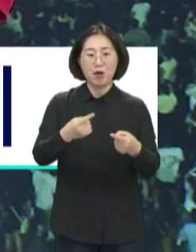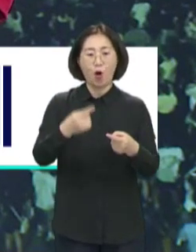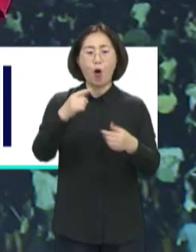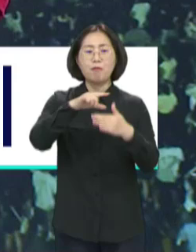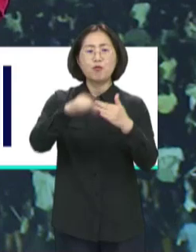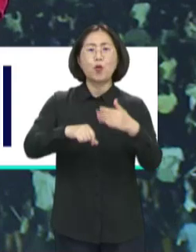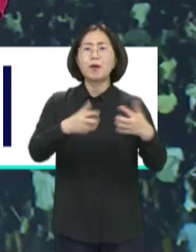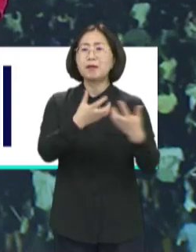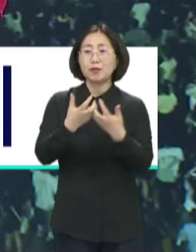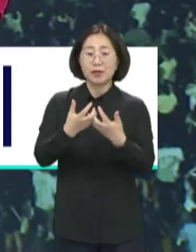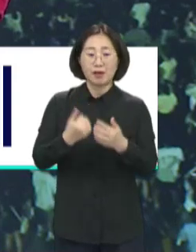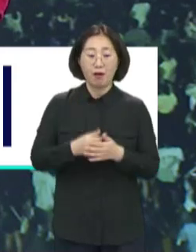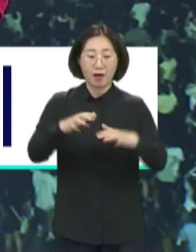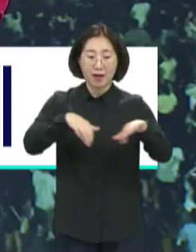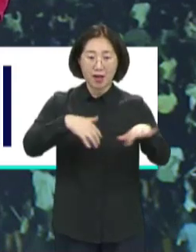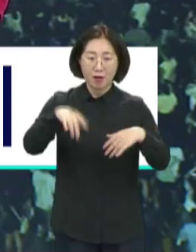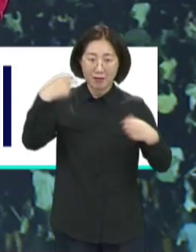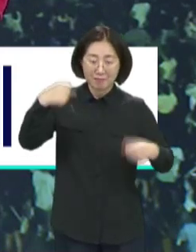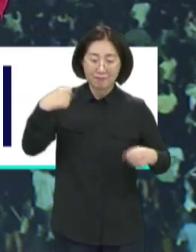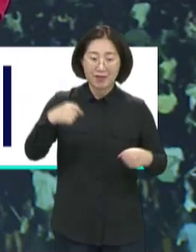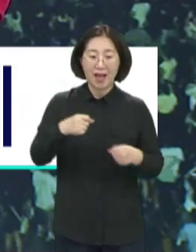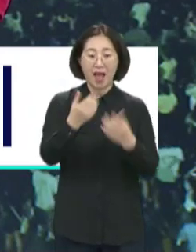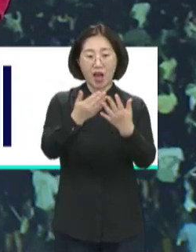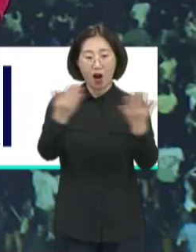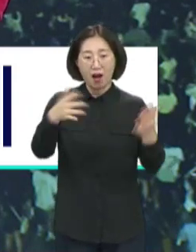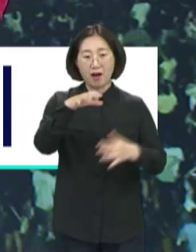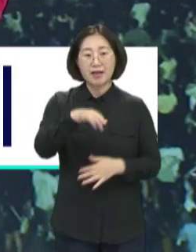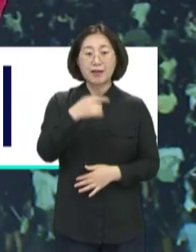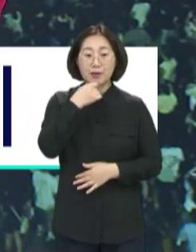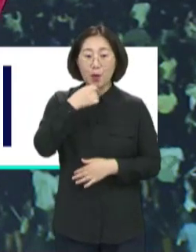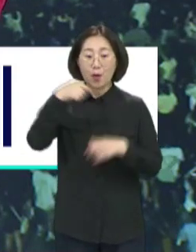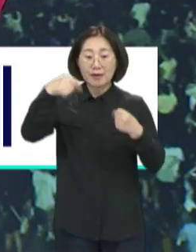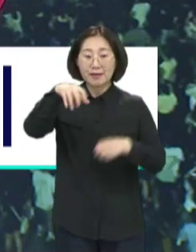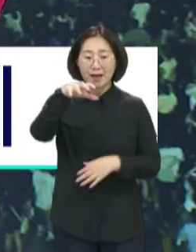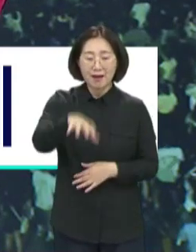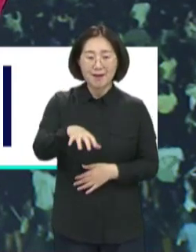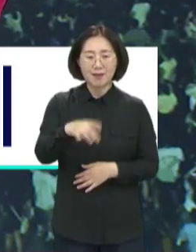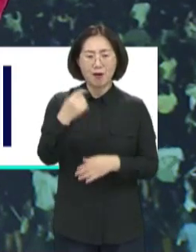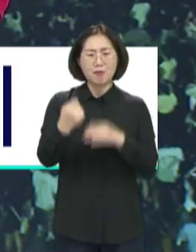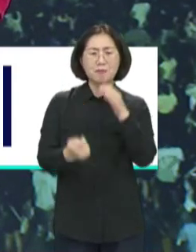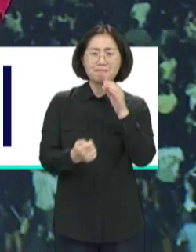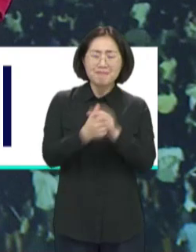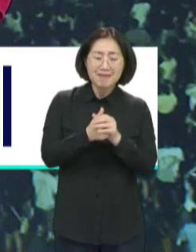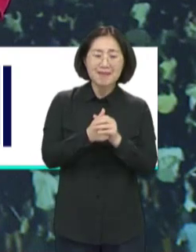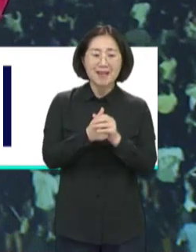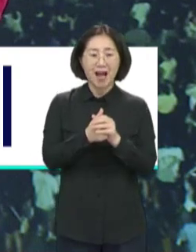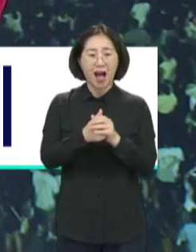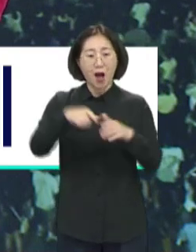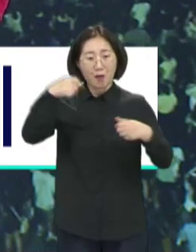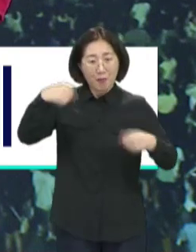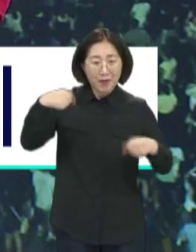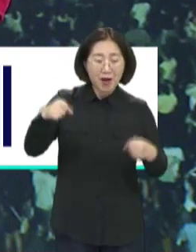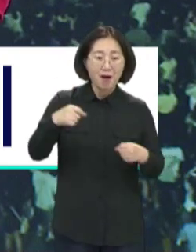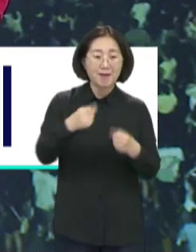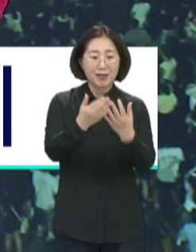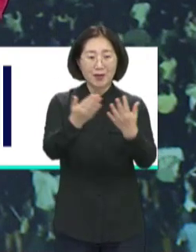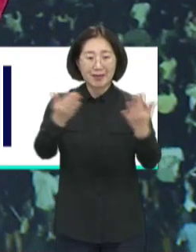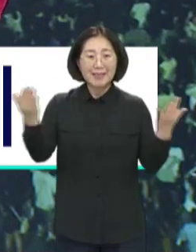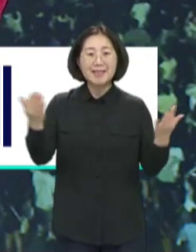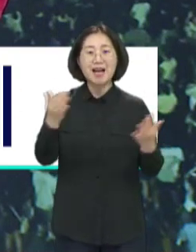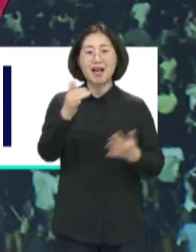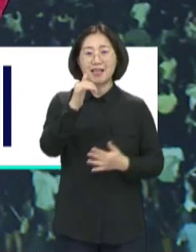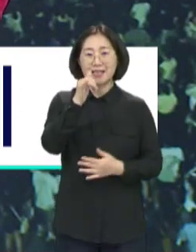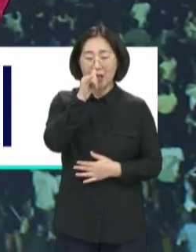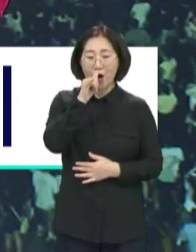있는데요. 길거리 공연 무대와 갤러리, 소극장 등에서 이색적인 전시와 공연들이 축제 기간 내내 진행돼